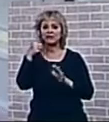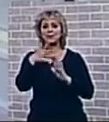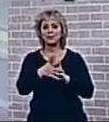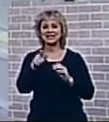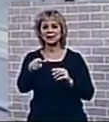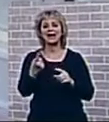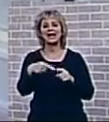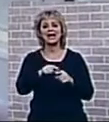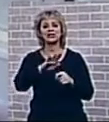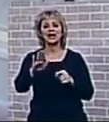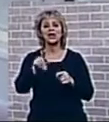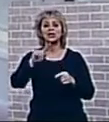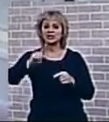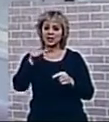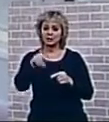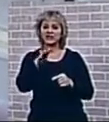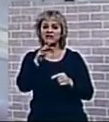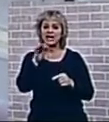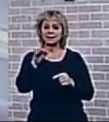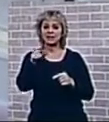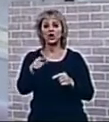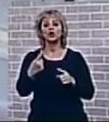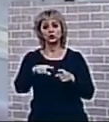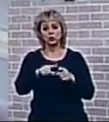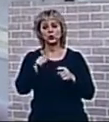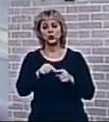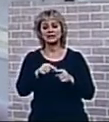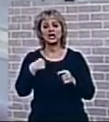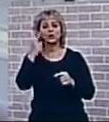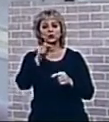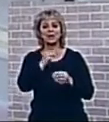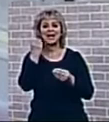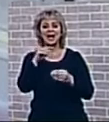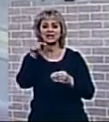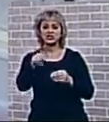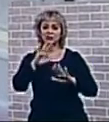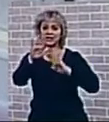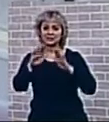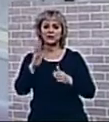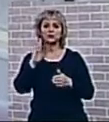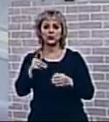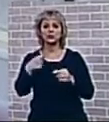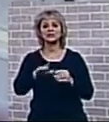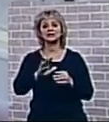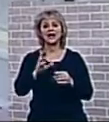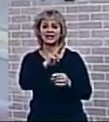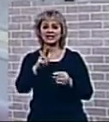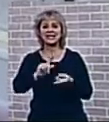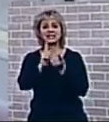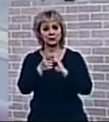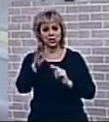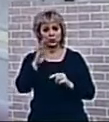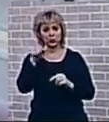понимаете. Естественно, значит, требует времени. Ну, то есть, я думаю, качественно экспозиция будет претерпевать